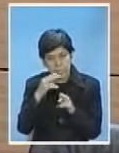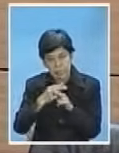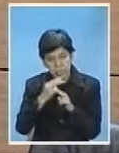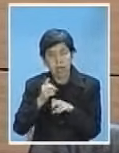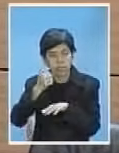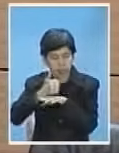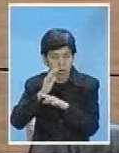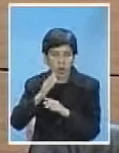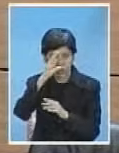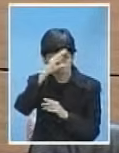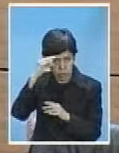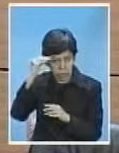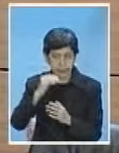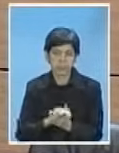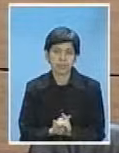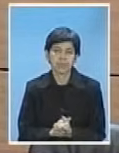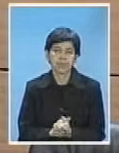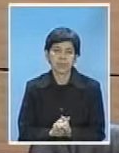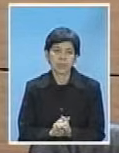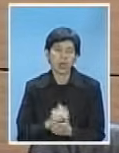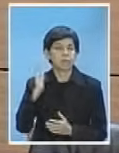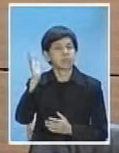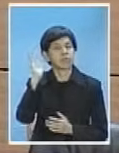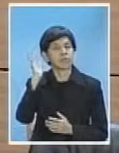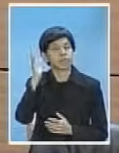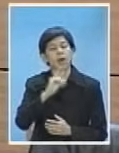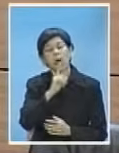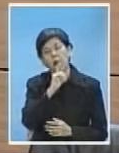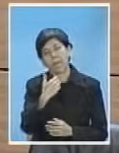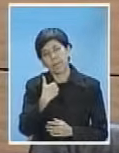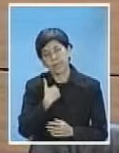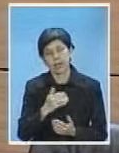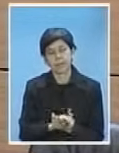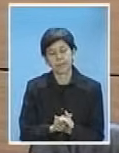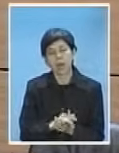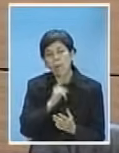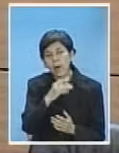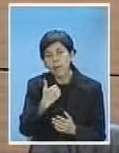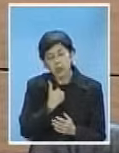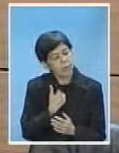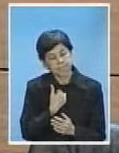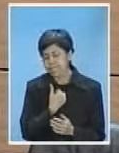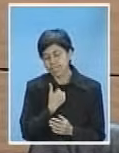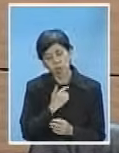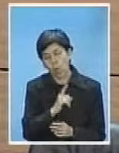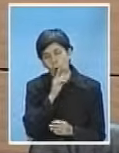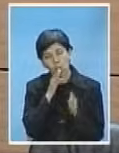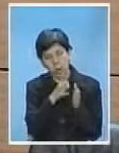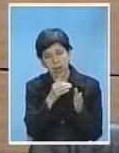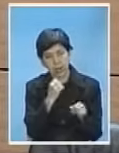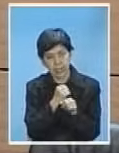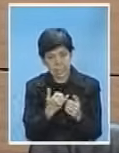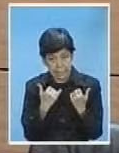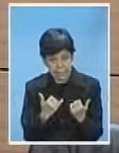ท่านผู้อาวุโสท่านชวนหลีกภัยได้อภิปรายโดยเอ่ยถึงแล้วกำลังพาดพิงกล่าวหา